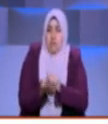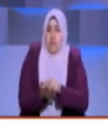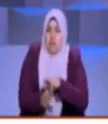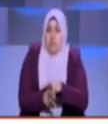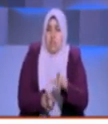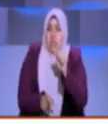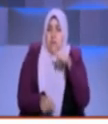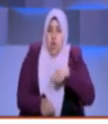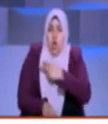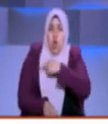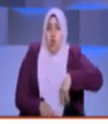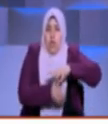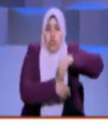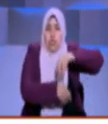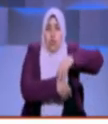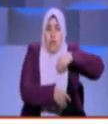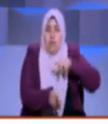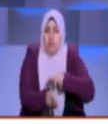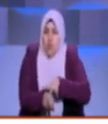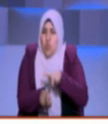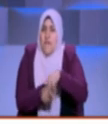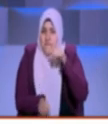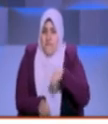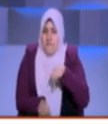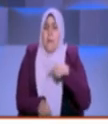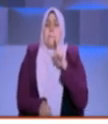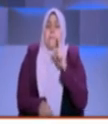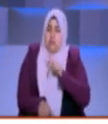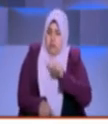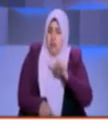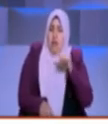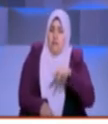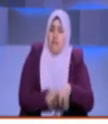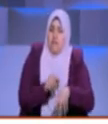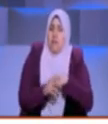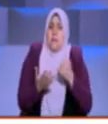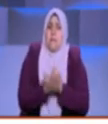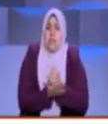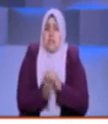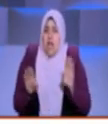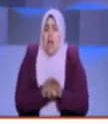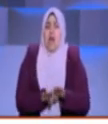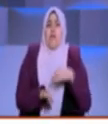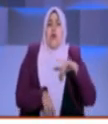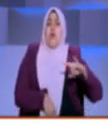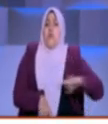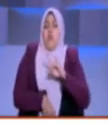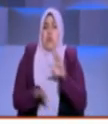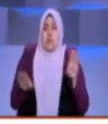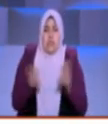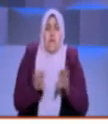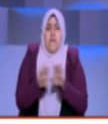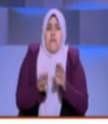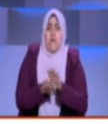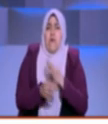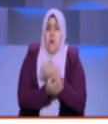السويدية، صحيح أن هناك إغلاقاً لمدارس ولجامعات، صحيح أن هناك إغلاقاً للمجال الجوي لاستقبال الطائرات، لكن